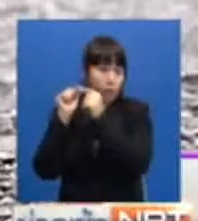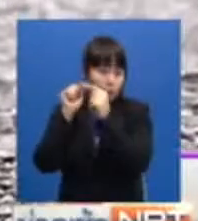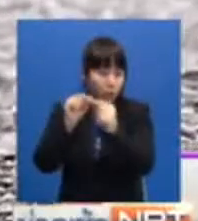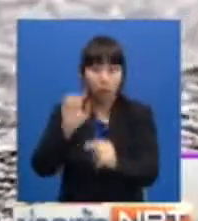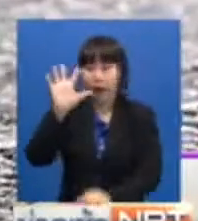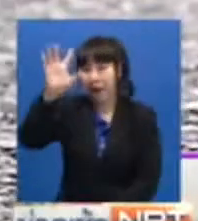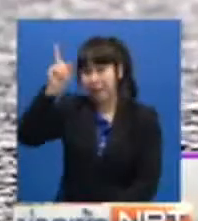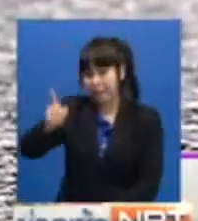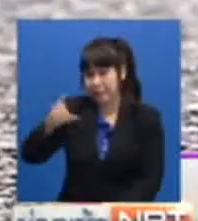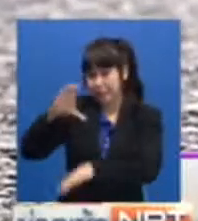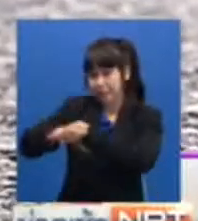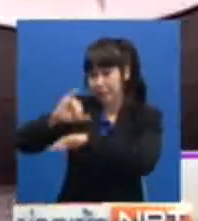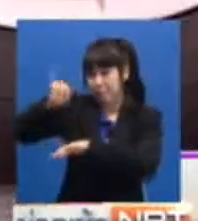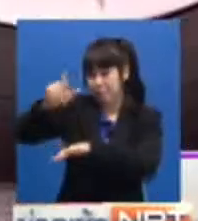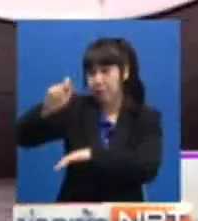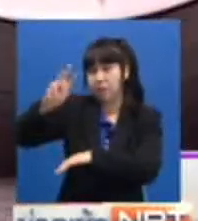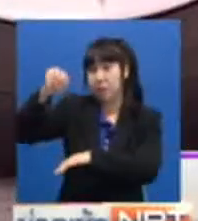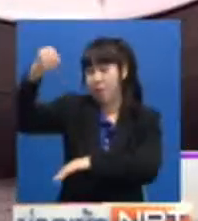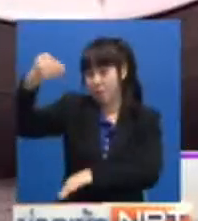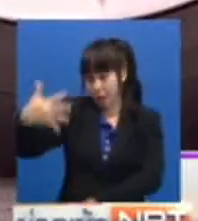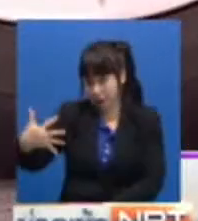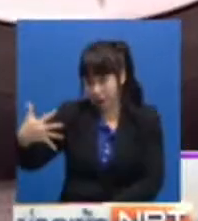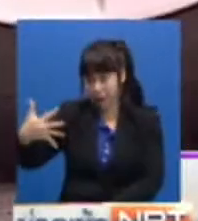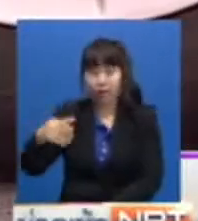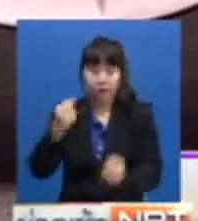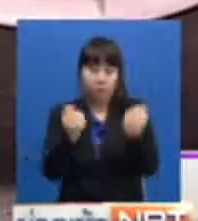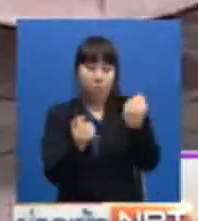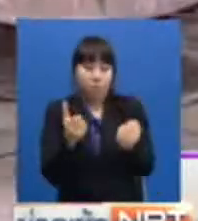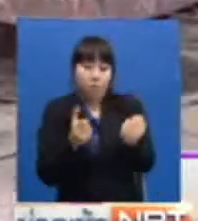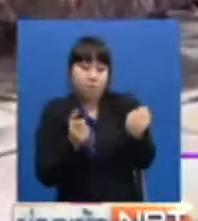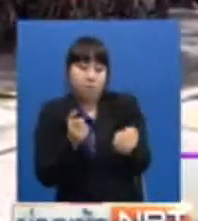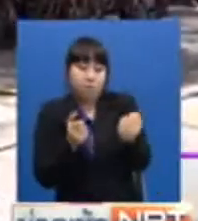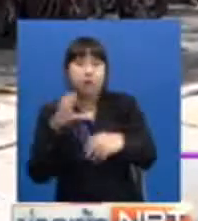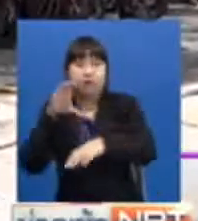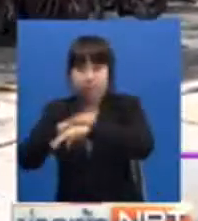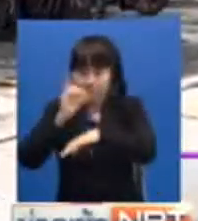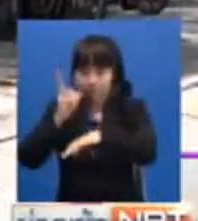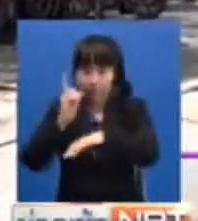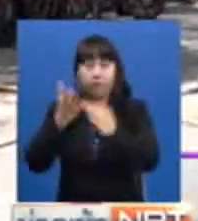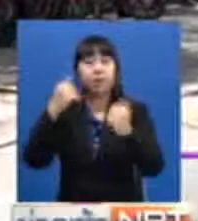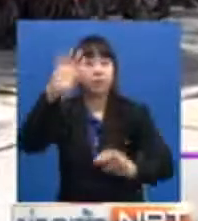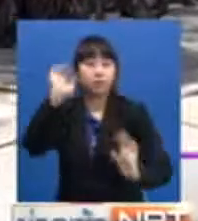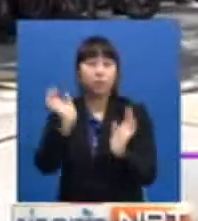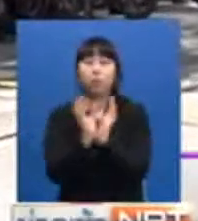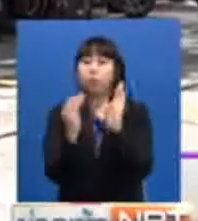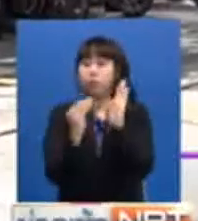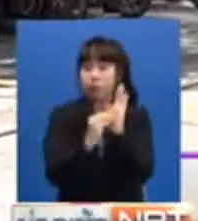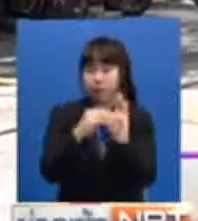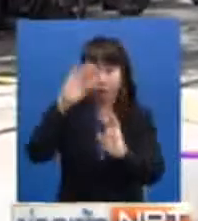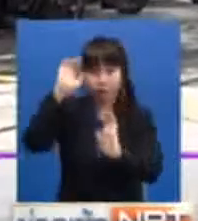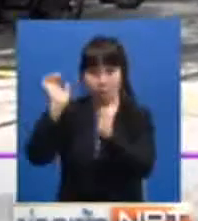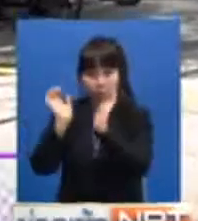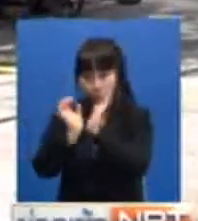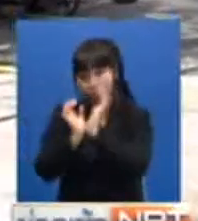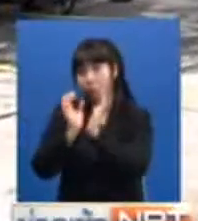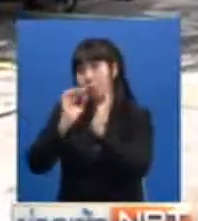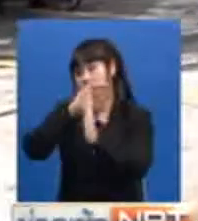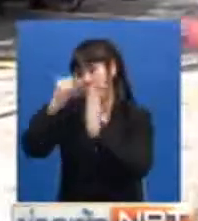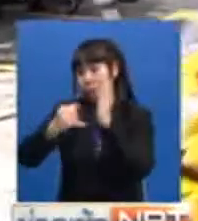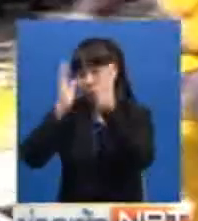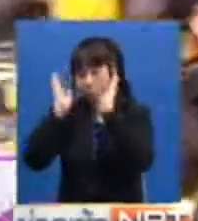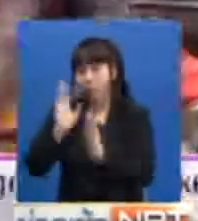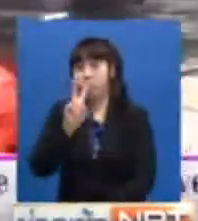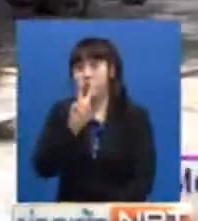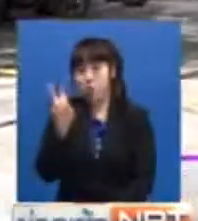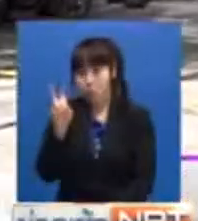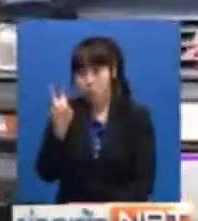งจับจริง5จอมและจับจริงจอมแชททั่วกรุงด้วยโดยกองบัญชาการตำรวจนครบาลและตำรวจภูธรภาค1กว่า200นายน